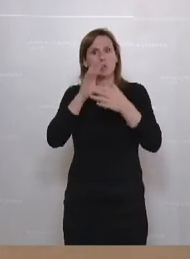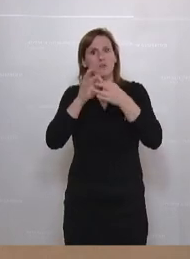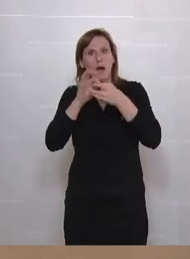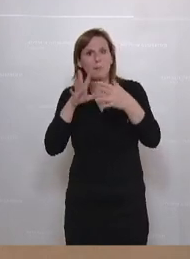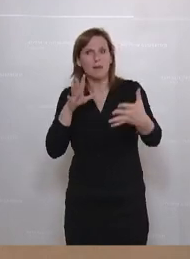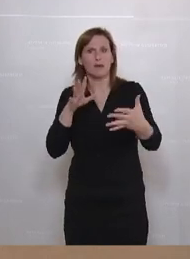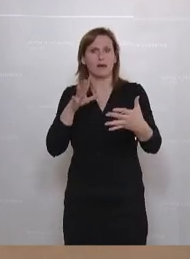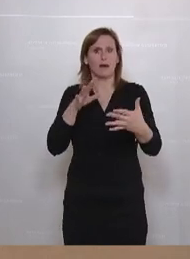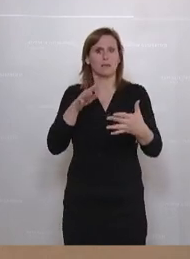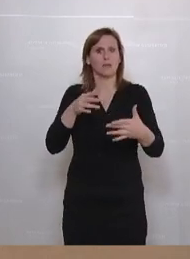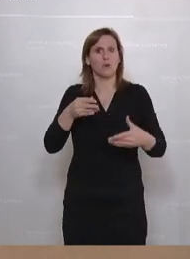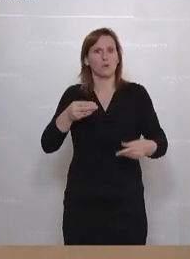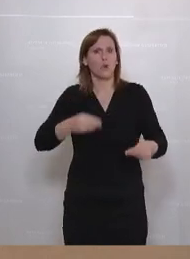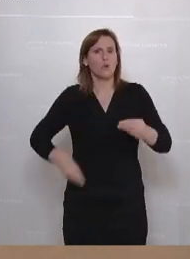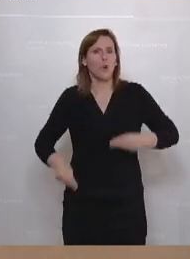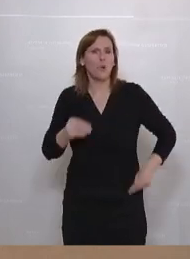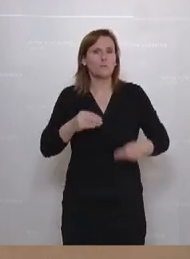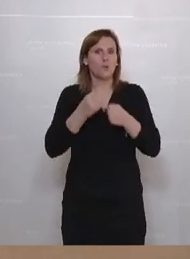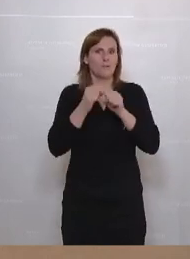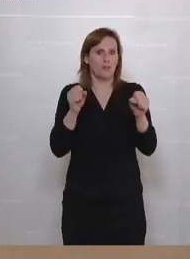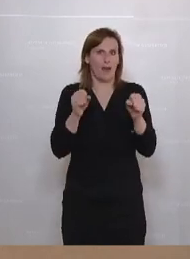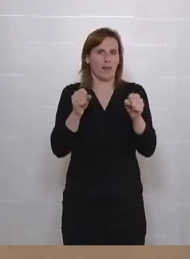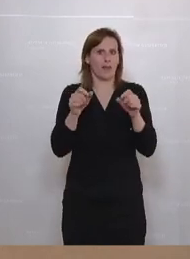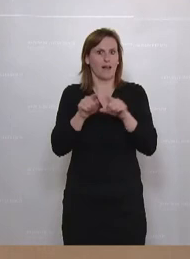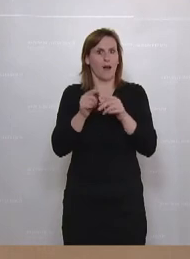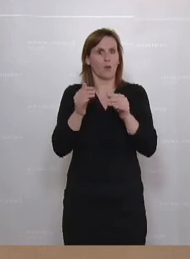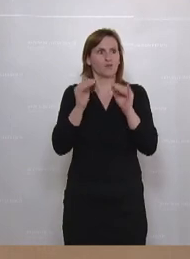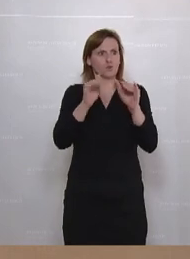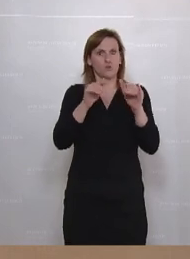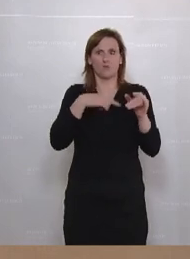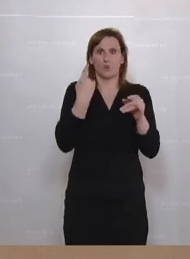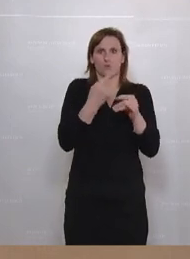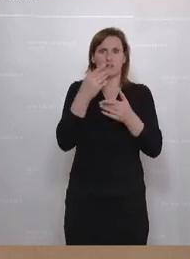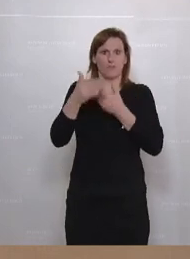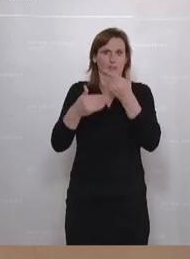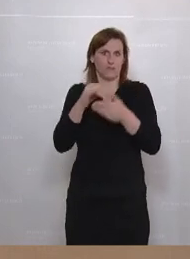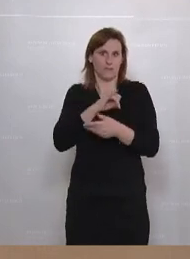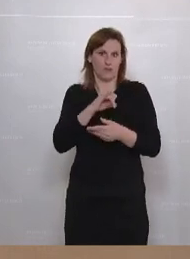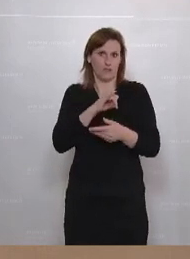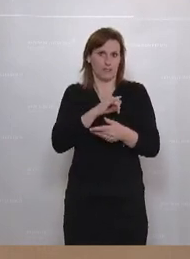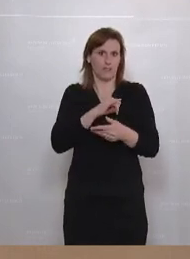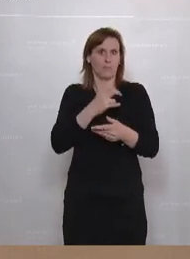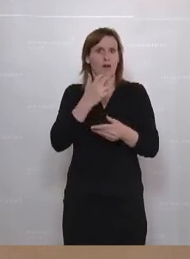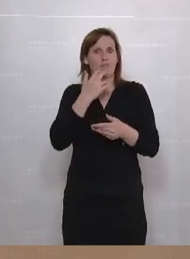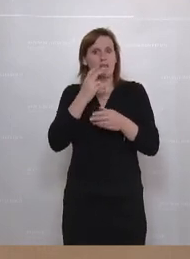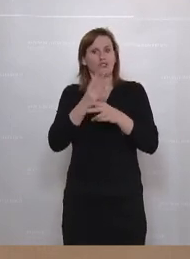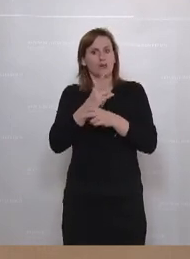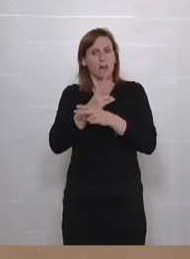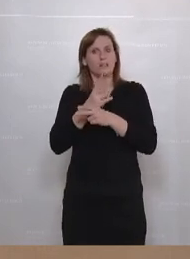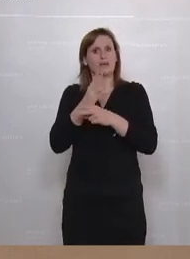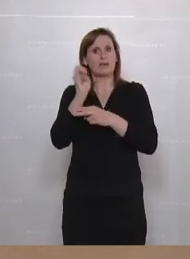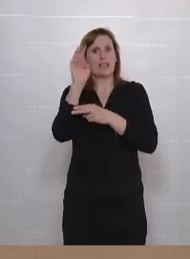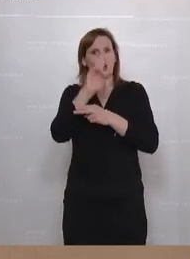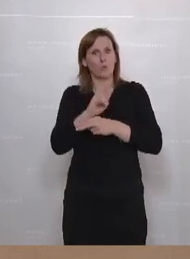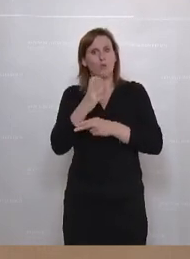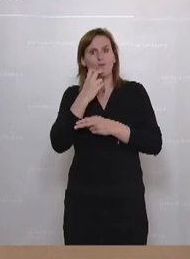und Korruptionsfreiheit besteht. Weil das ist auch zum Schutz unserer Wirtschaftsinteressen in dieser Region. Aber letzten Endes wollen wir diese Staaten in der EU und das ist